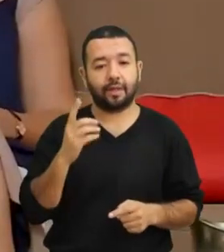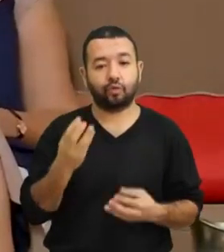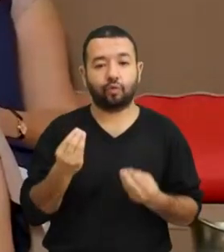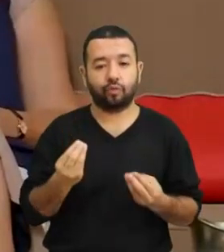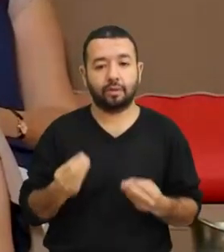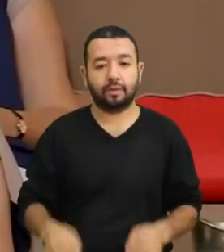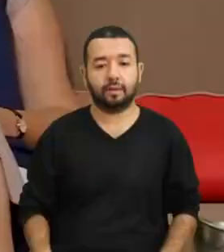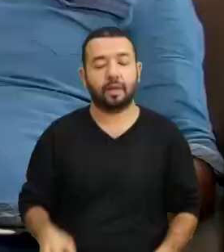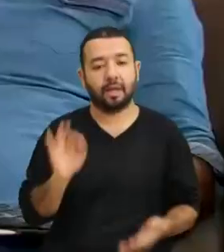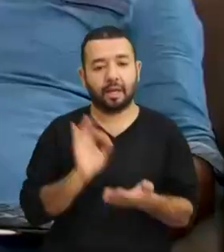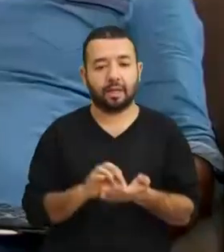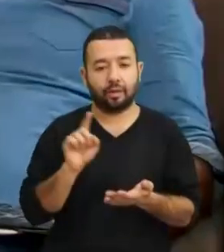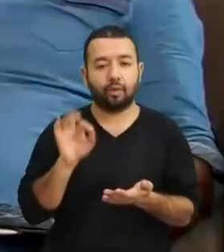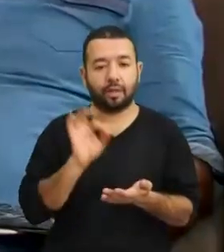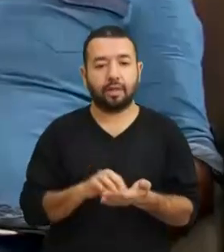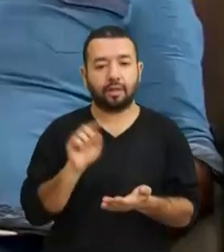mi Kemal? Aynen öyle.